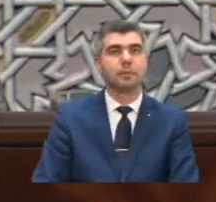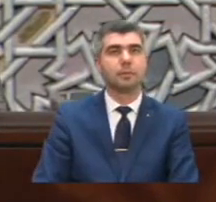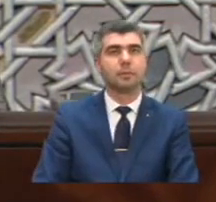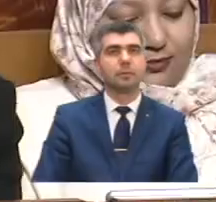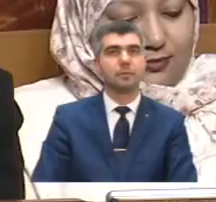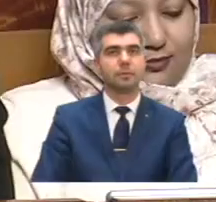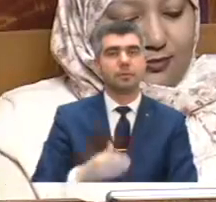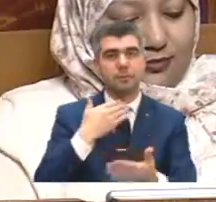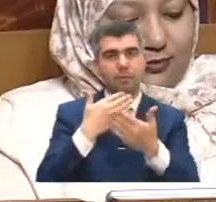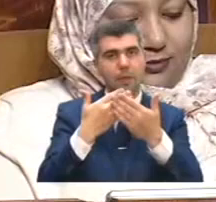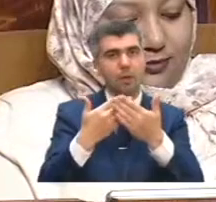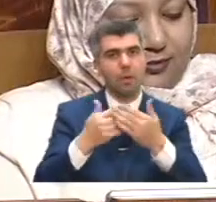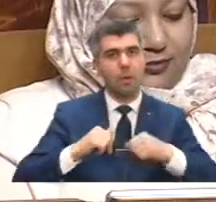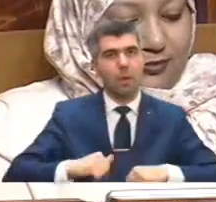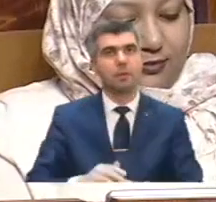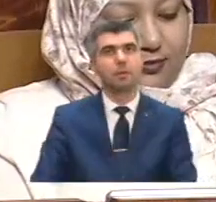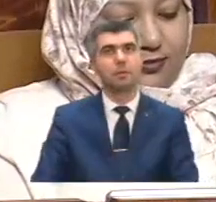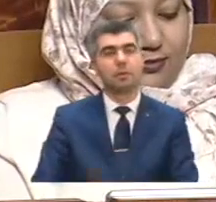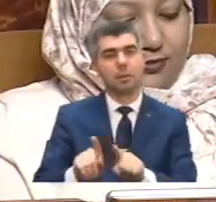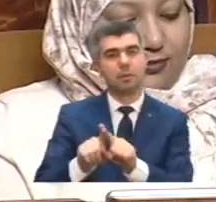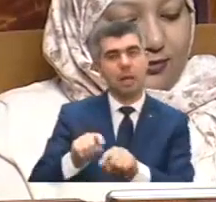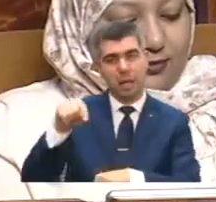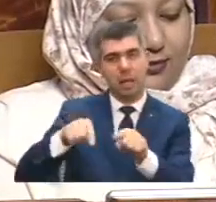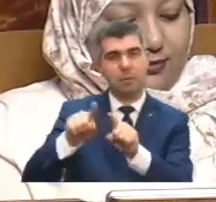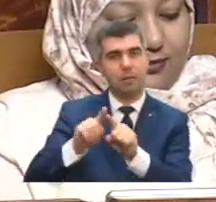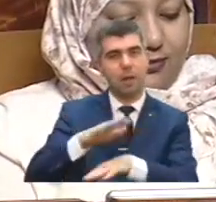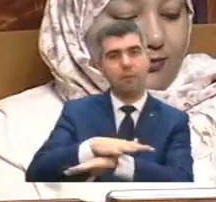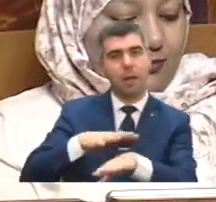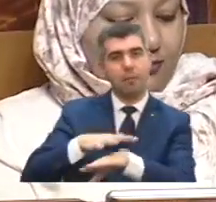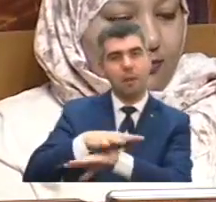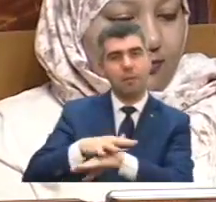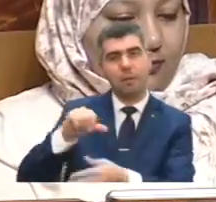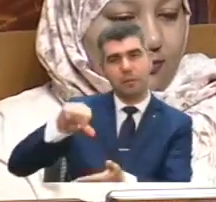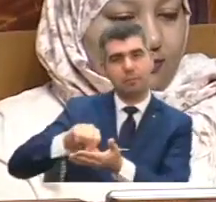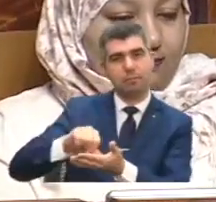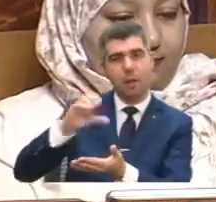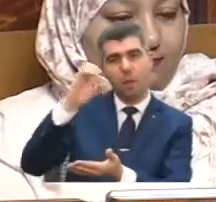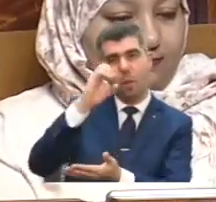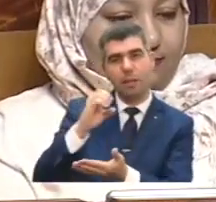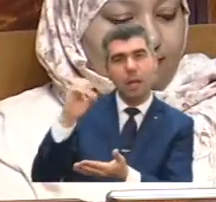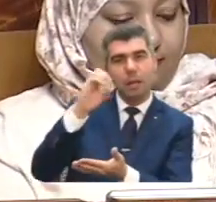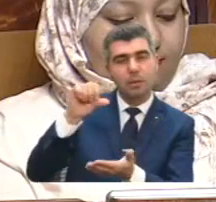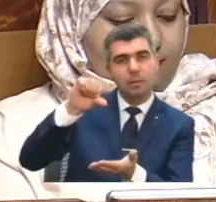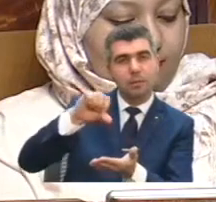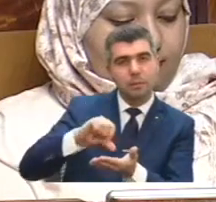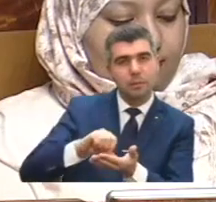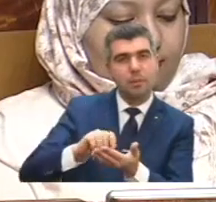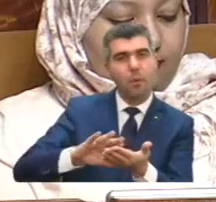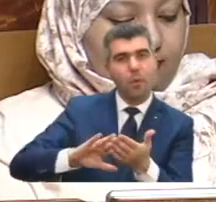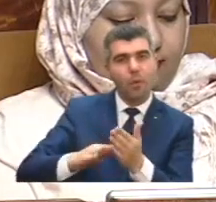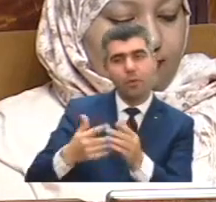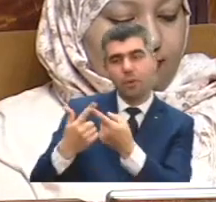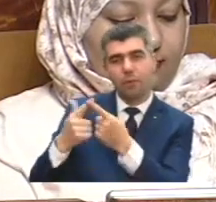شكرا السيد الوزير المحترم. تعرف بعض الجهات كجهات درعا تفيلال تضافا كبيرا في البنايات التحتيه الطرقيه، فكل